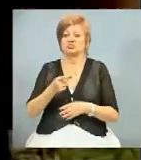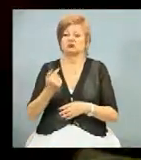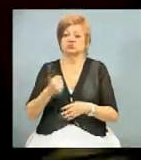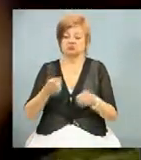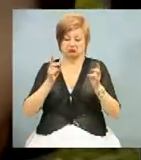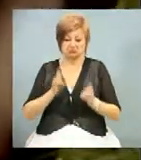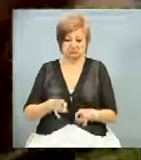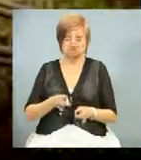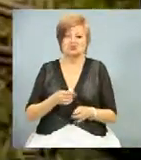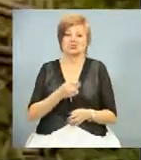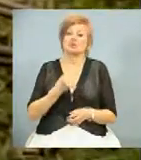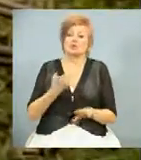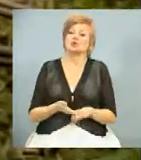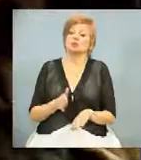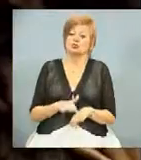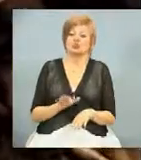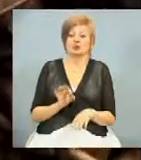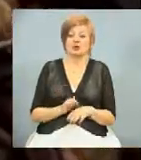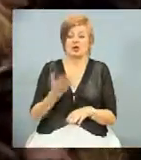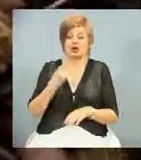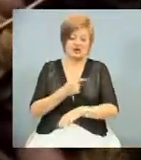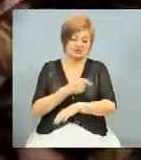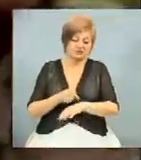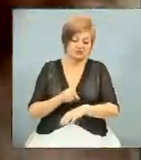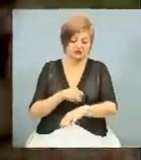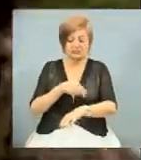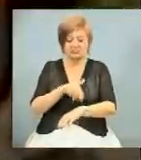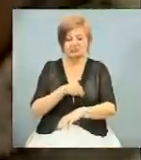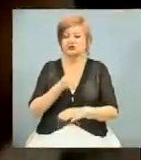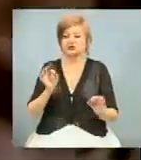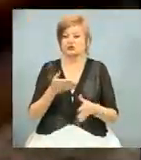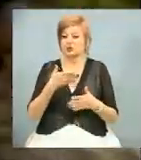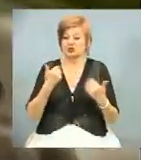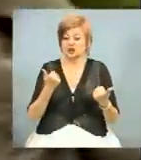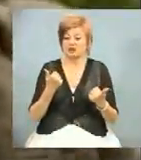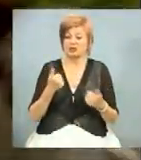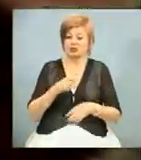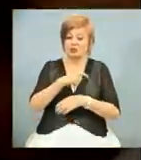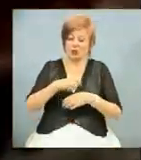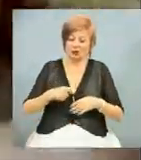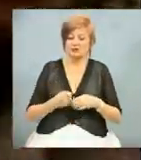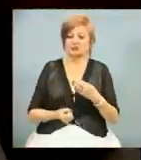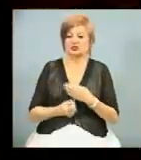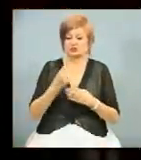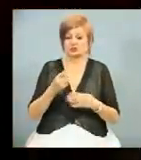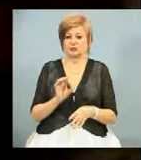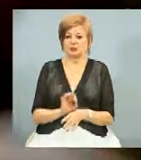приводили до тяжких хвороб, оскільки тоді рани не оброблювали ні йодом, ні зеленкою, на місці порізу швидко виникало